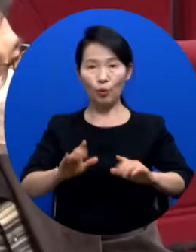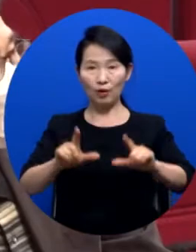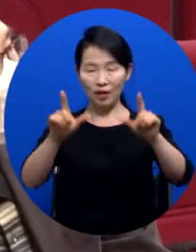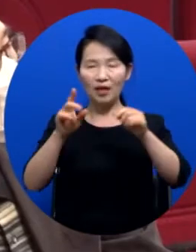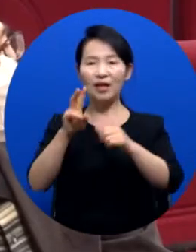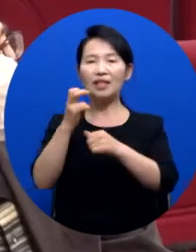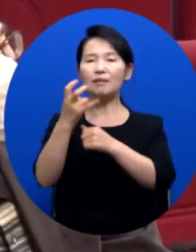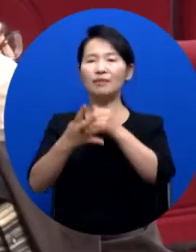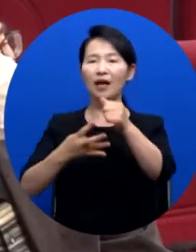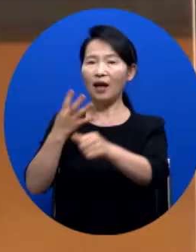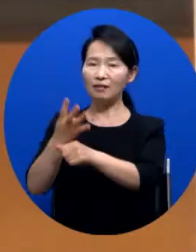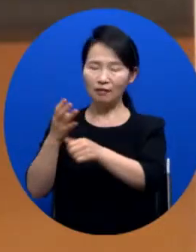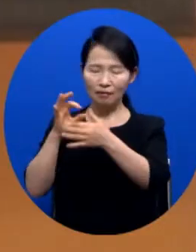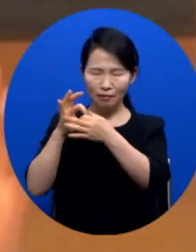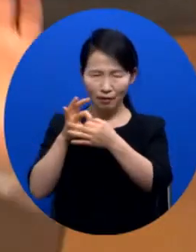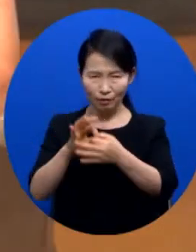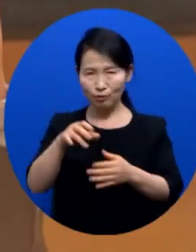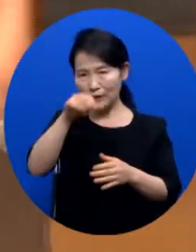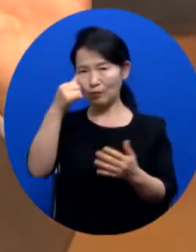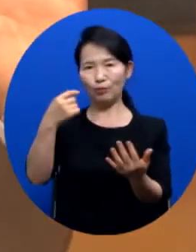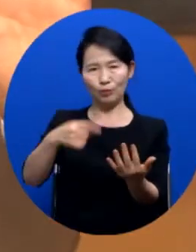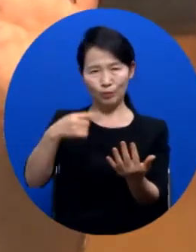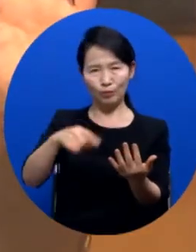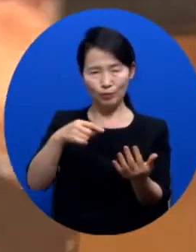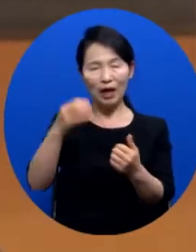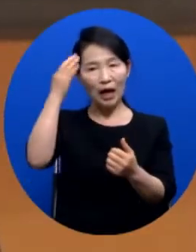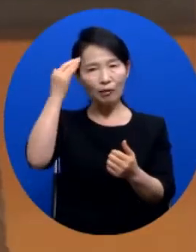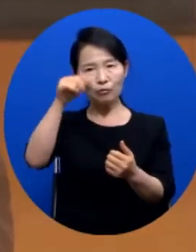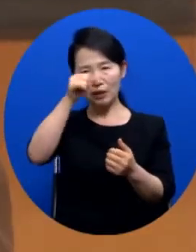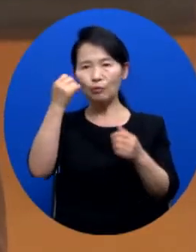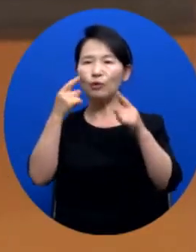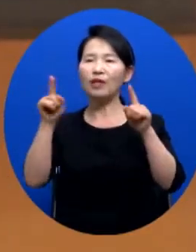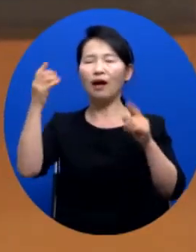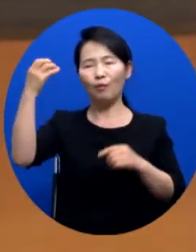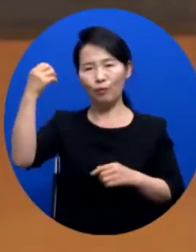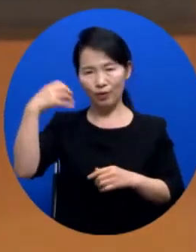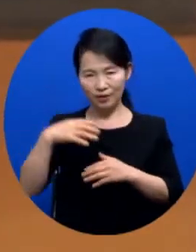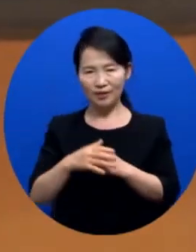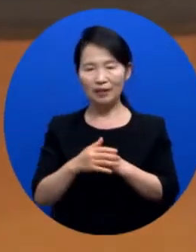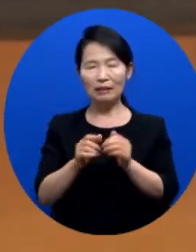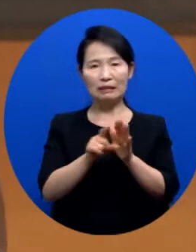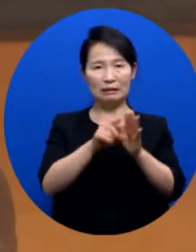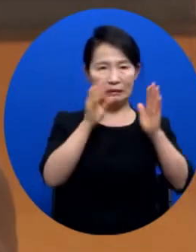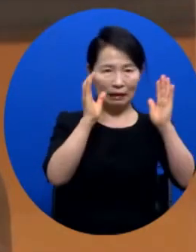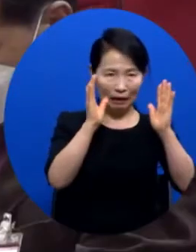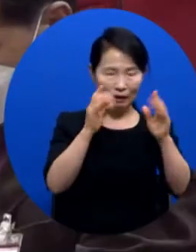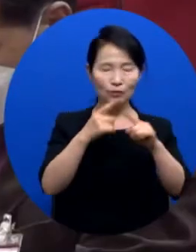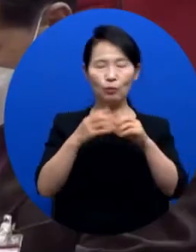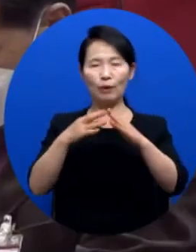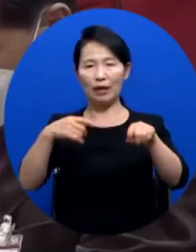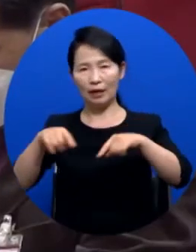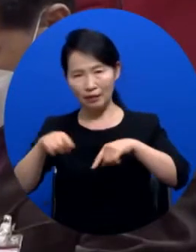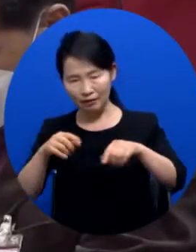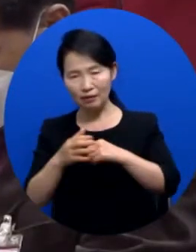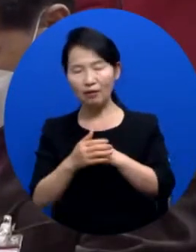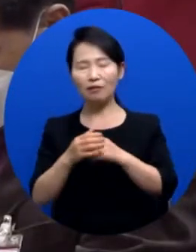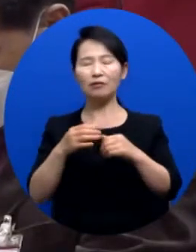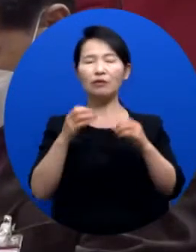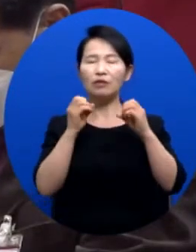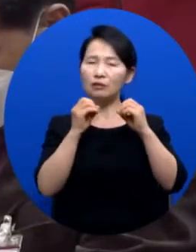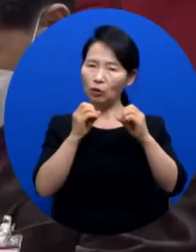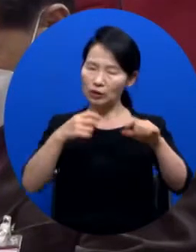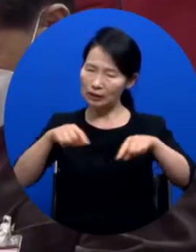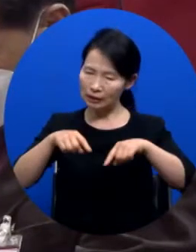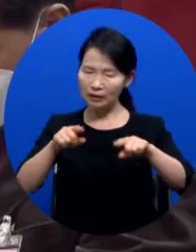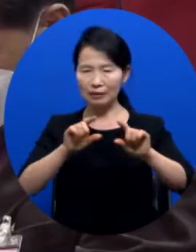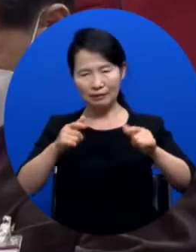장로 교육을 실시하고 있는 한국장로대학원은 신학, 교회 행정, 선교, 정치, 문화 등 각